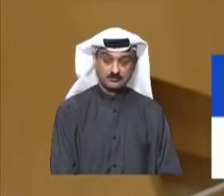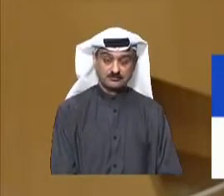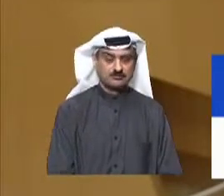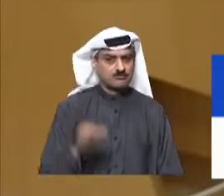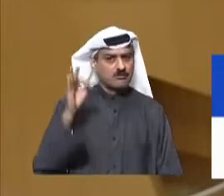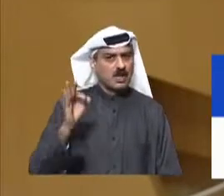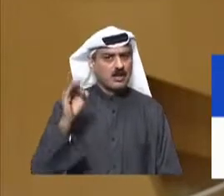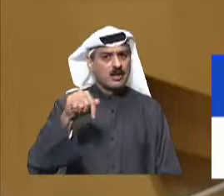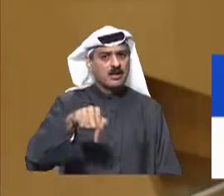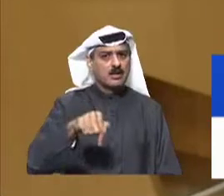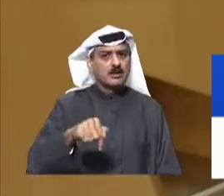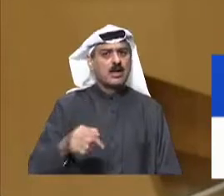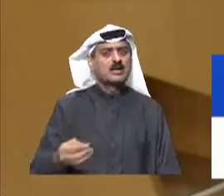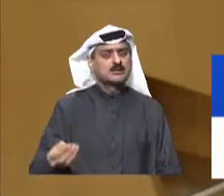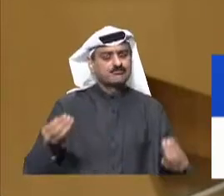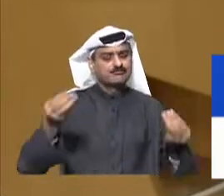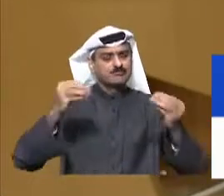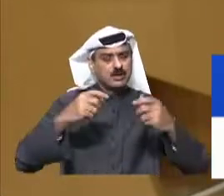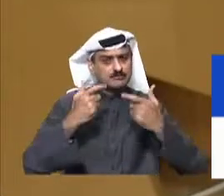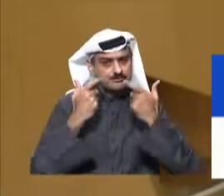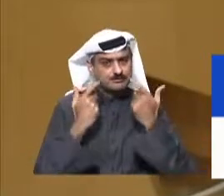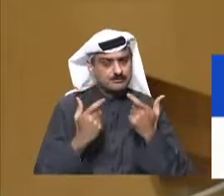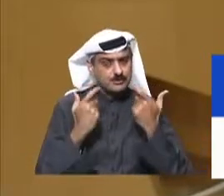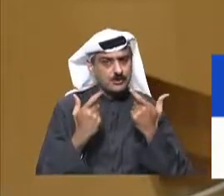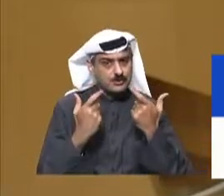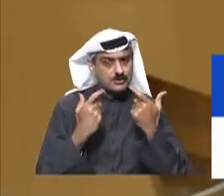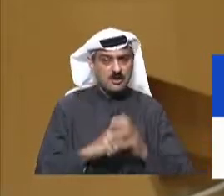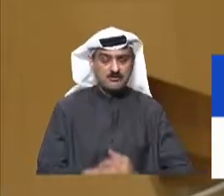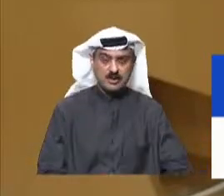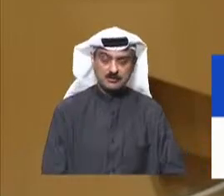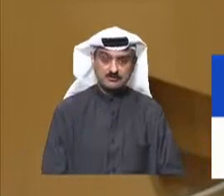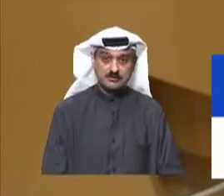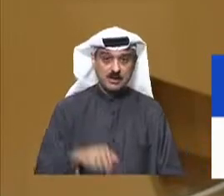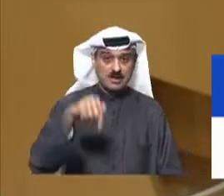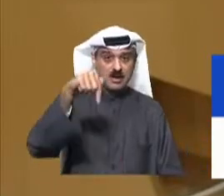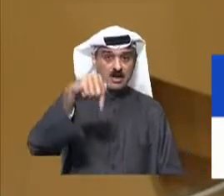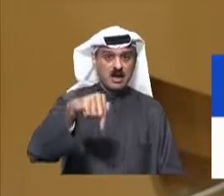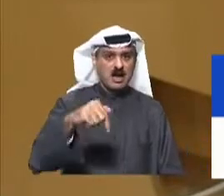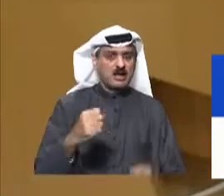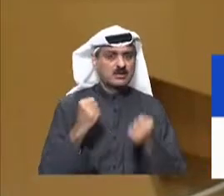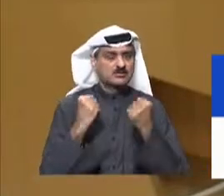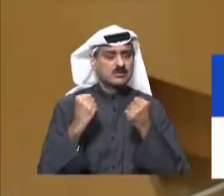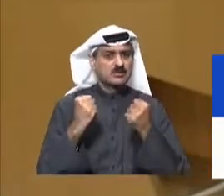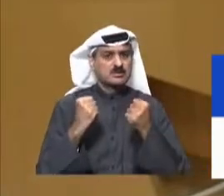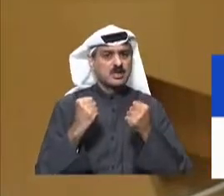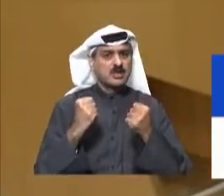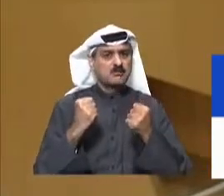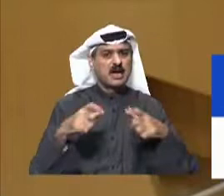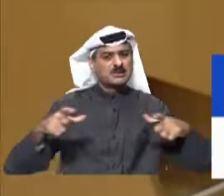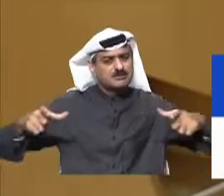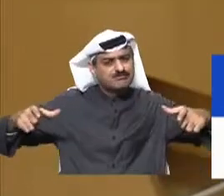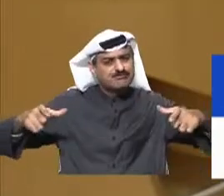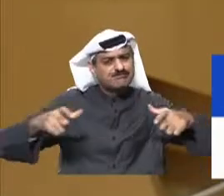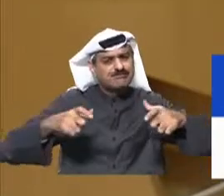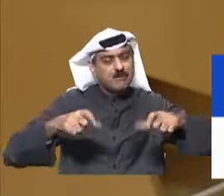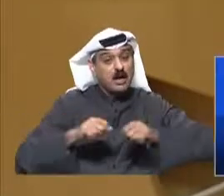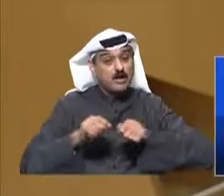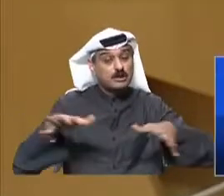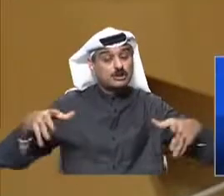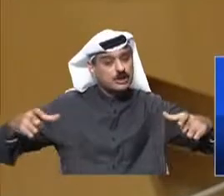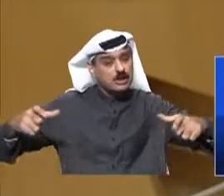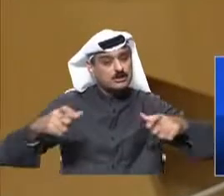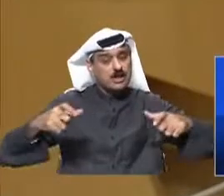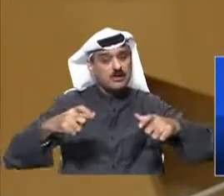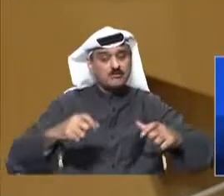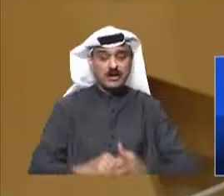يجب علينا أخذ المزيد من الحيطة والحذر في هذه اللحظة الحرجة لوقف انتشار هذه السلالة سريعة الانتشار